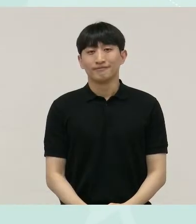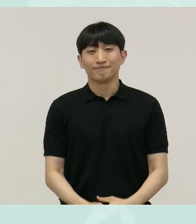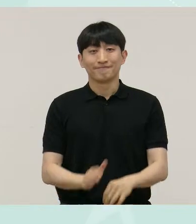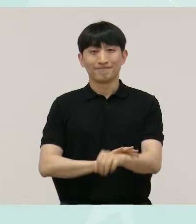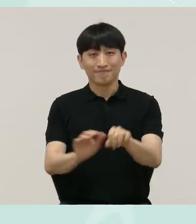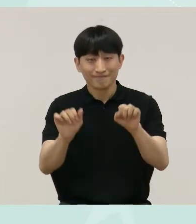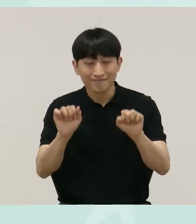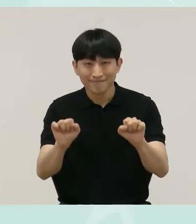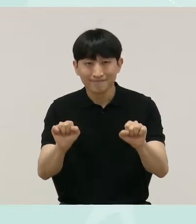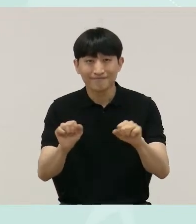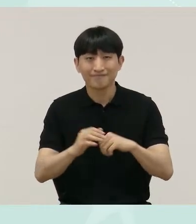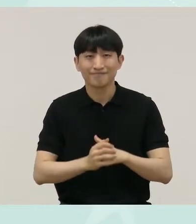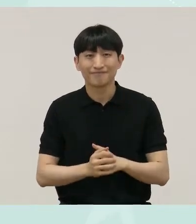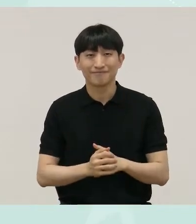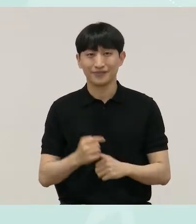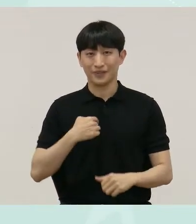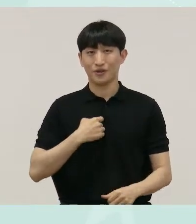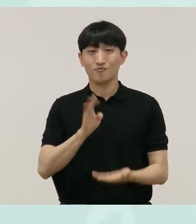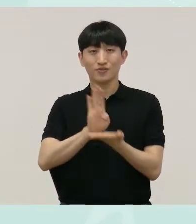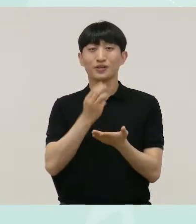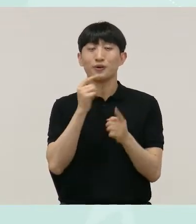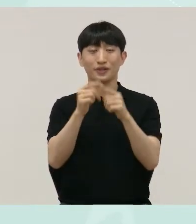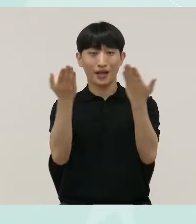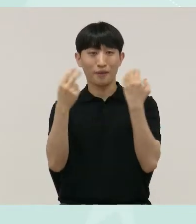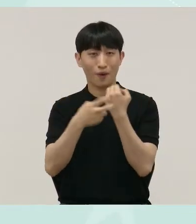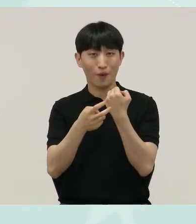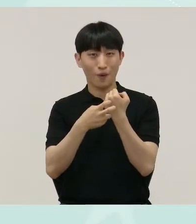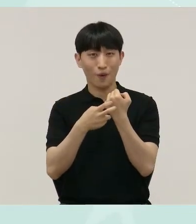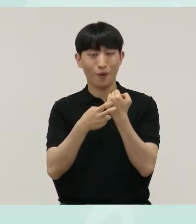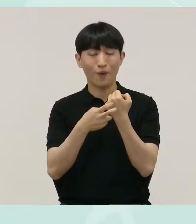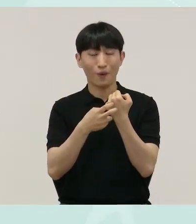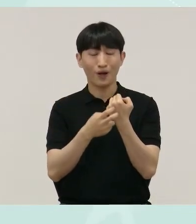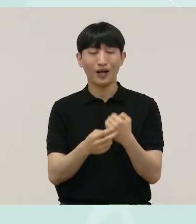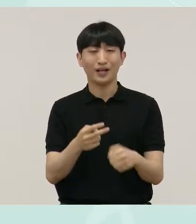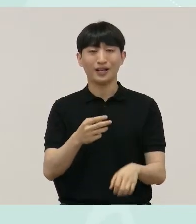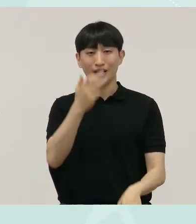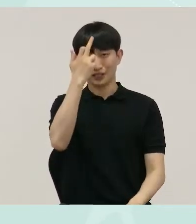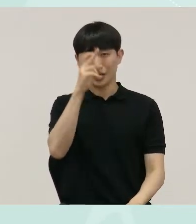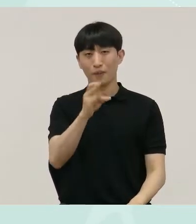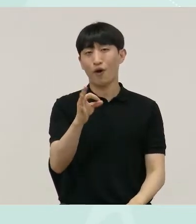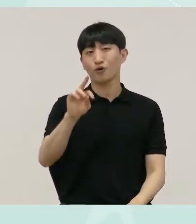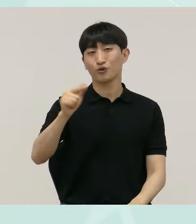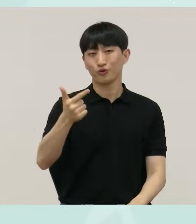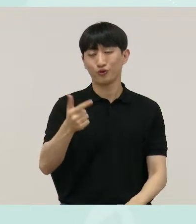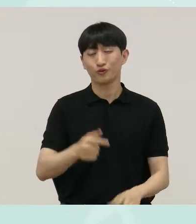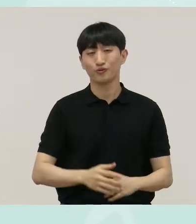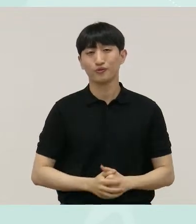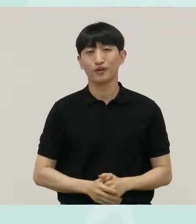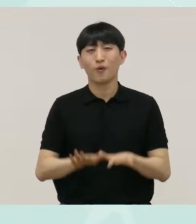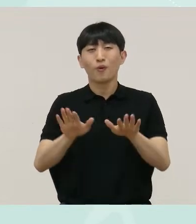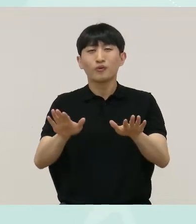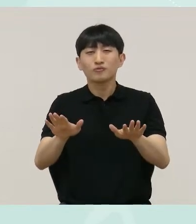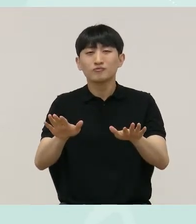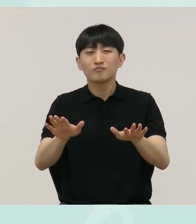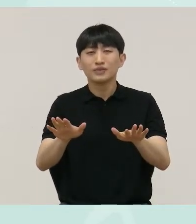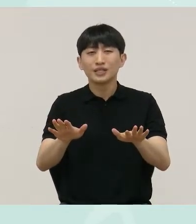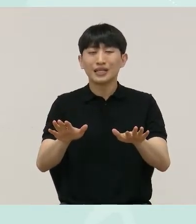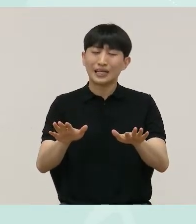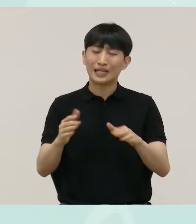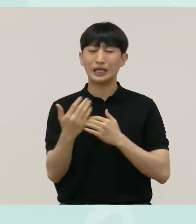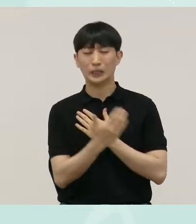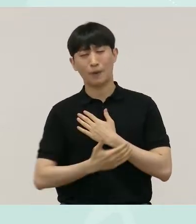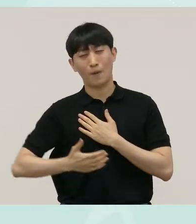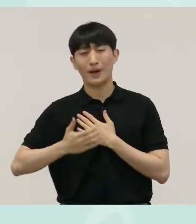네, 안녕하십니까? 저는 분당 서울대학교병원의 이비인후과 최병일입니다. 오늘 뜻하지 않은 건강적인